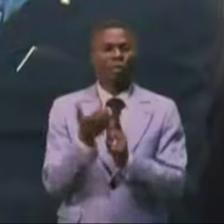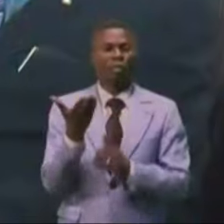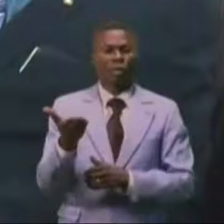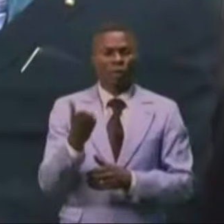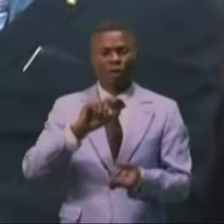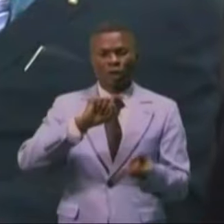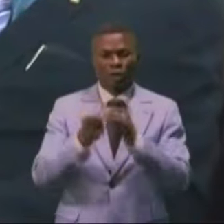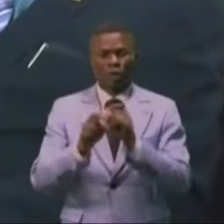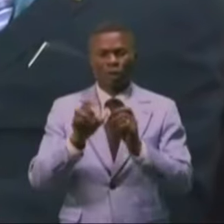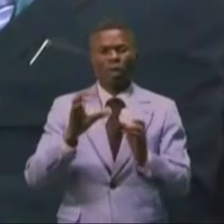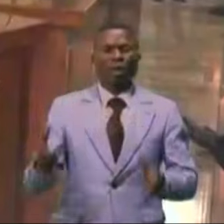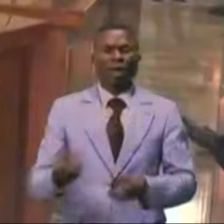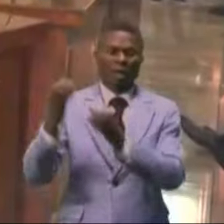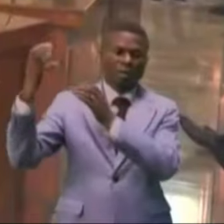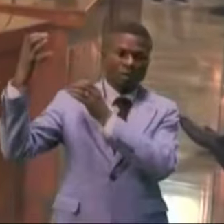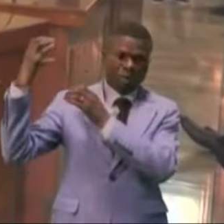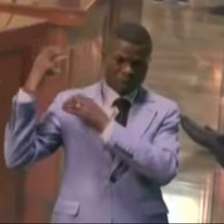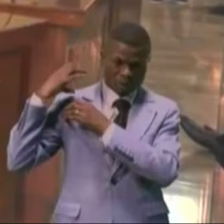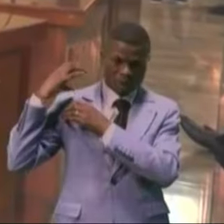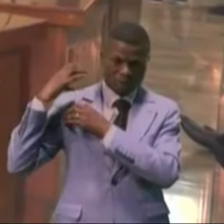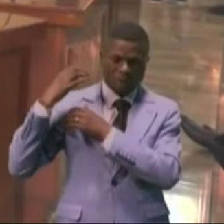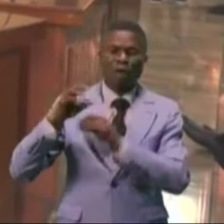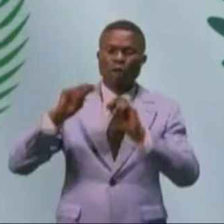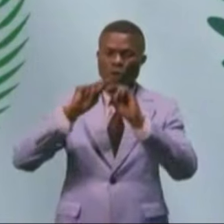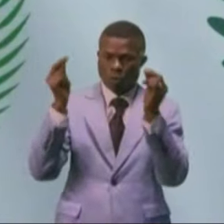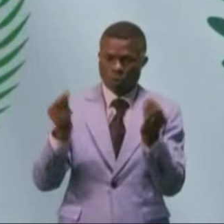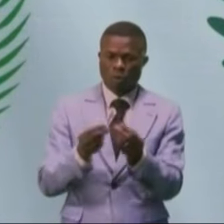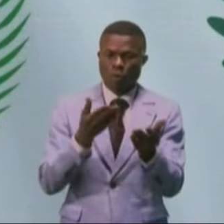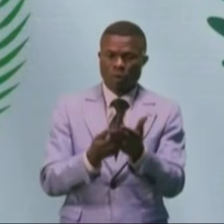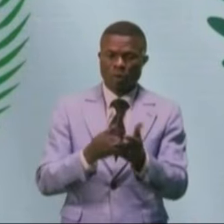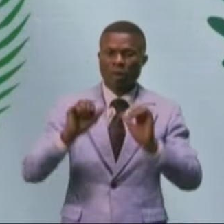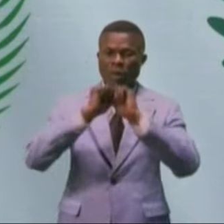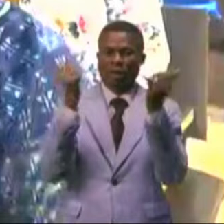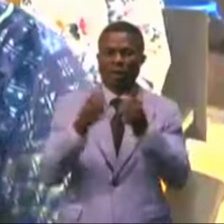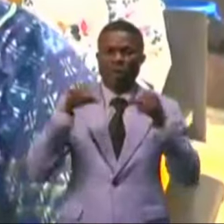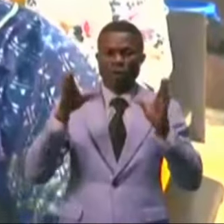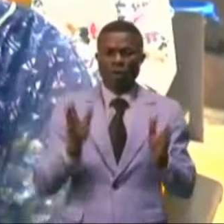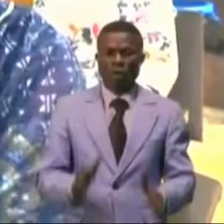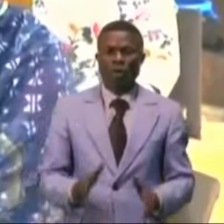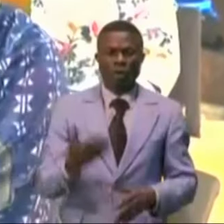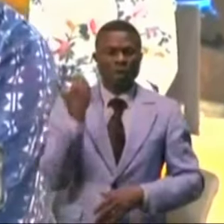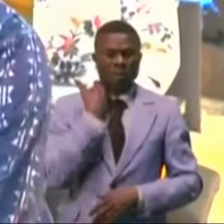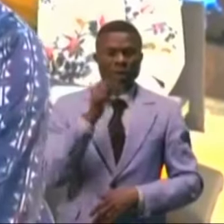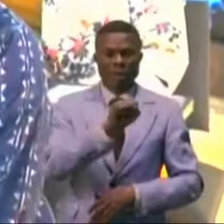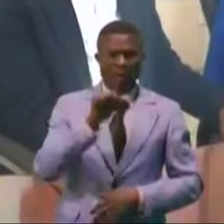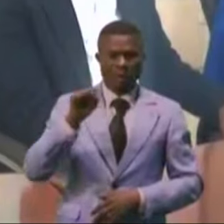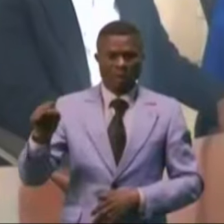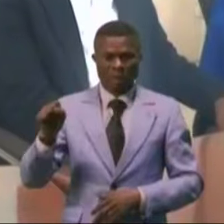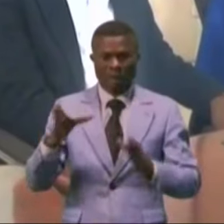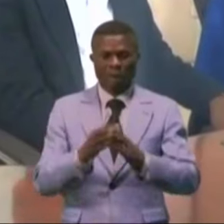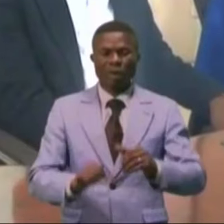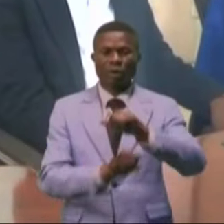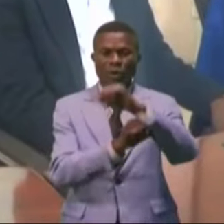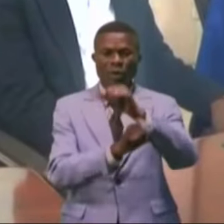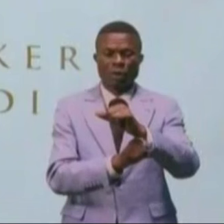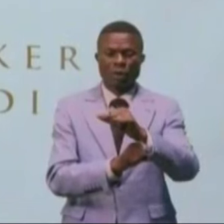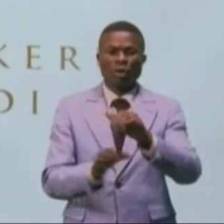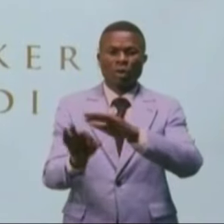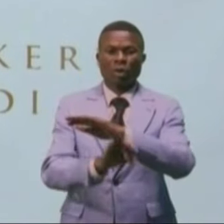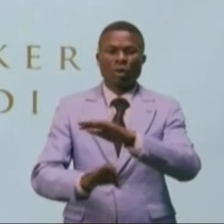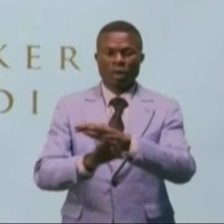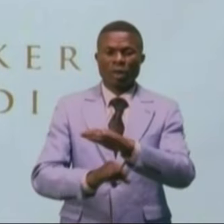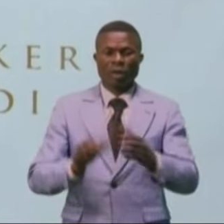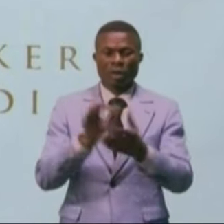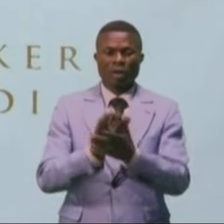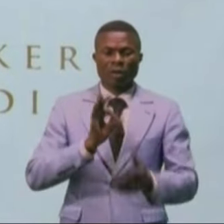améliorer la prise en charge. Assise organisée par la Société congolaise des drépanocytoses avec l'appui de la Fondation Denis